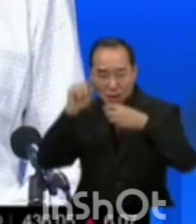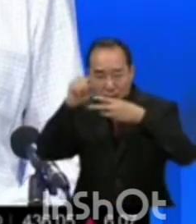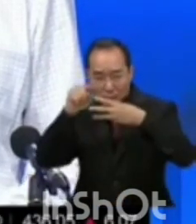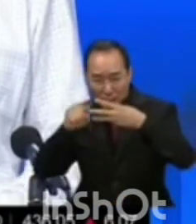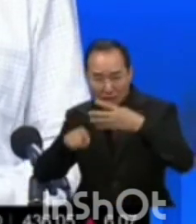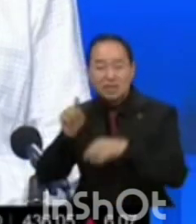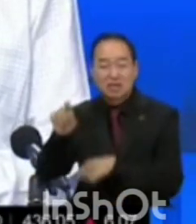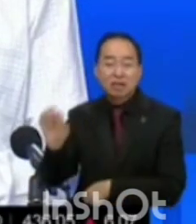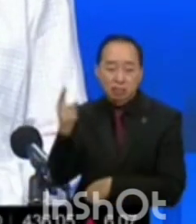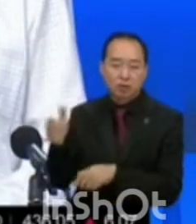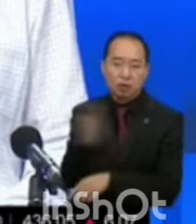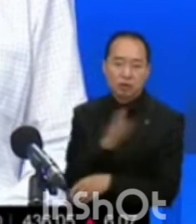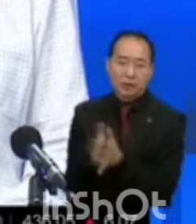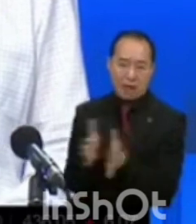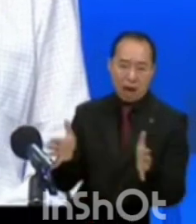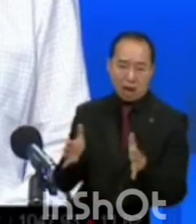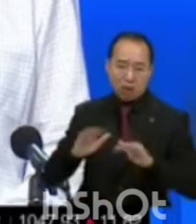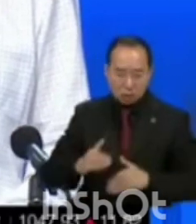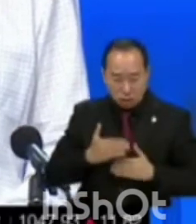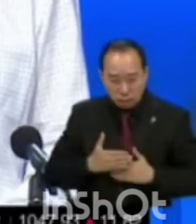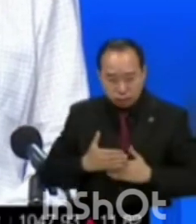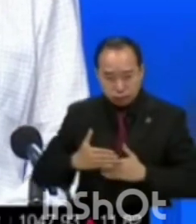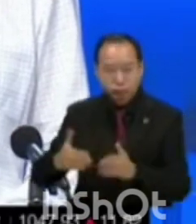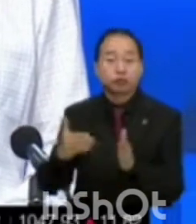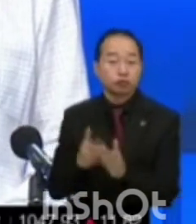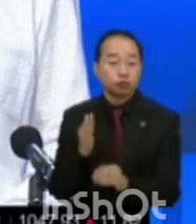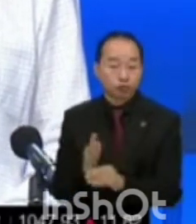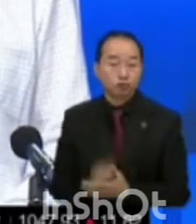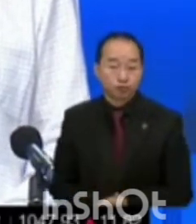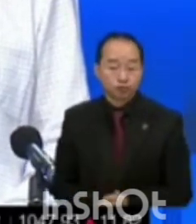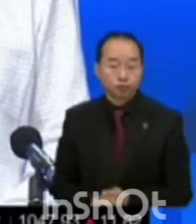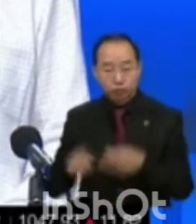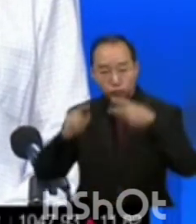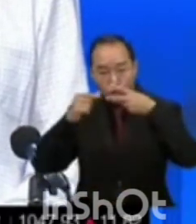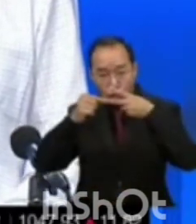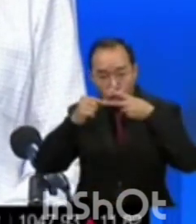그때 시작이 됐고 지금 많은 성과를 내고 있습니다. 두 번째,